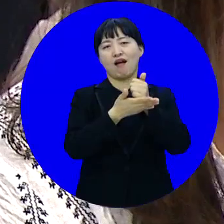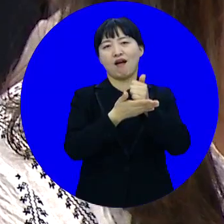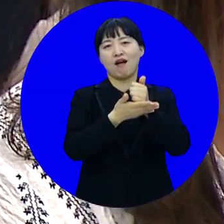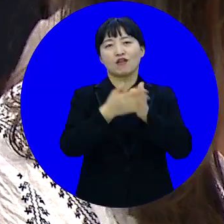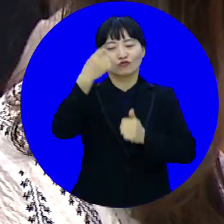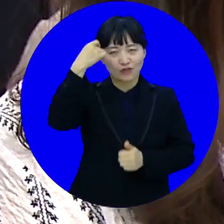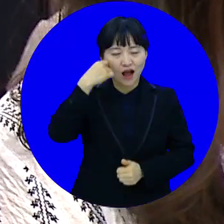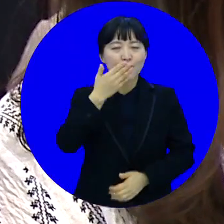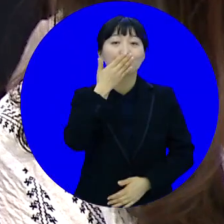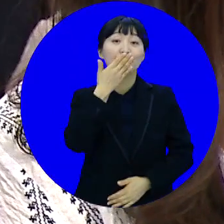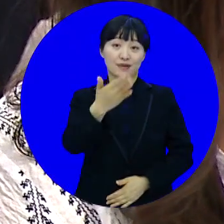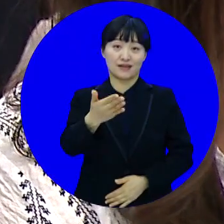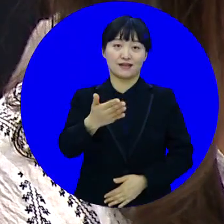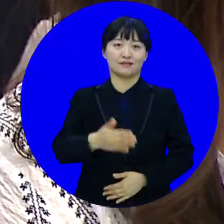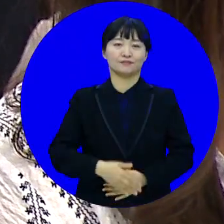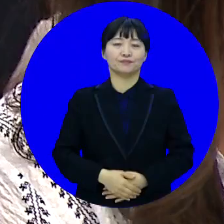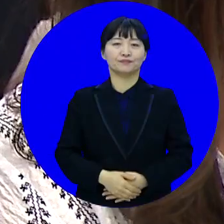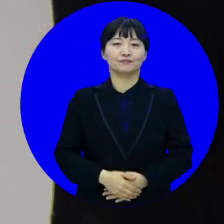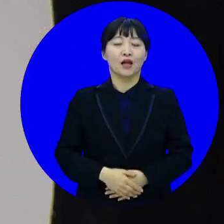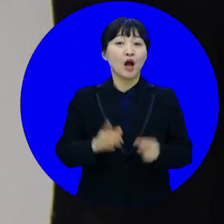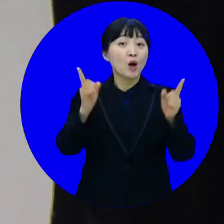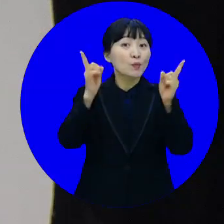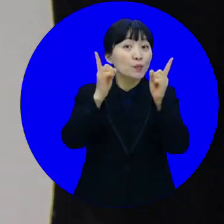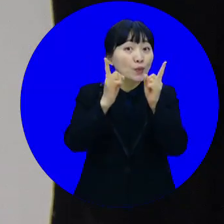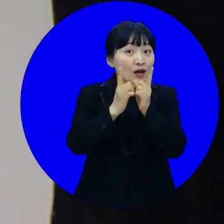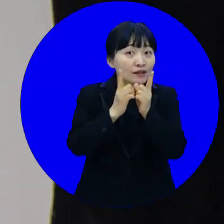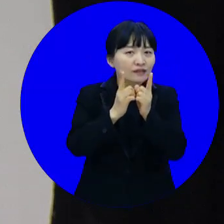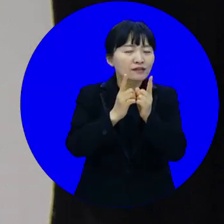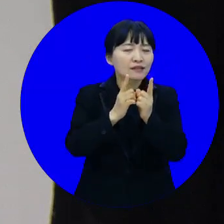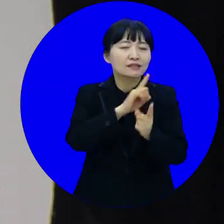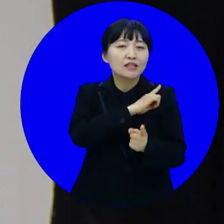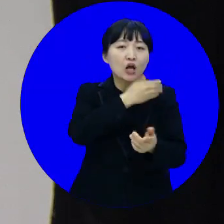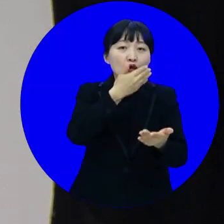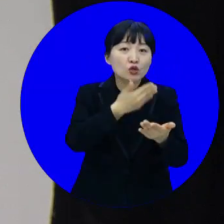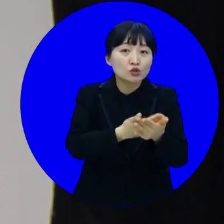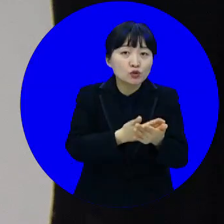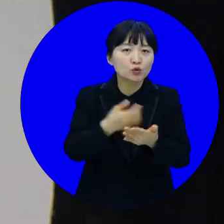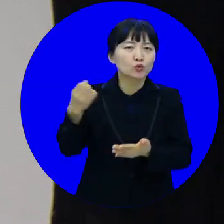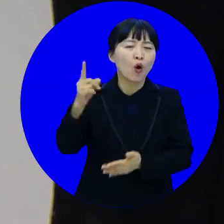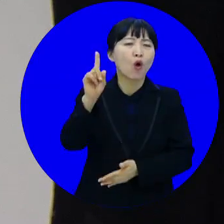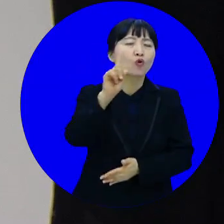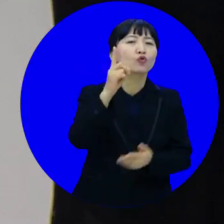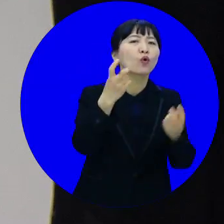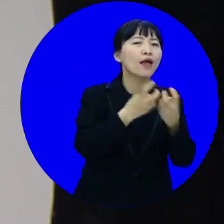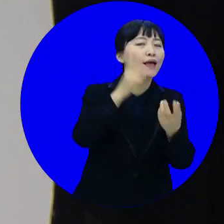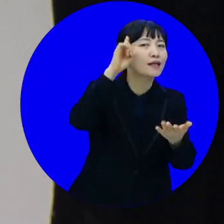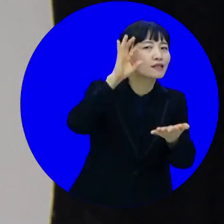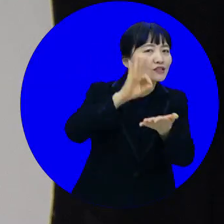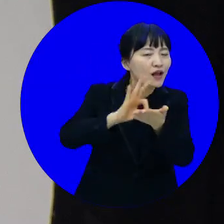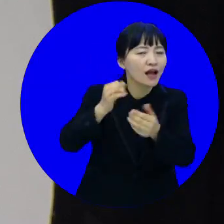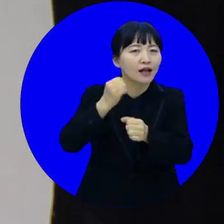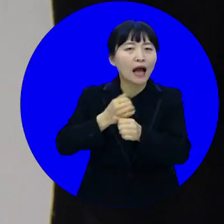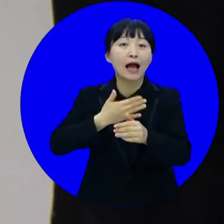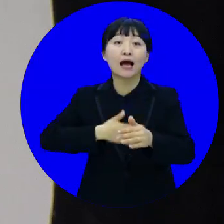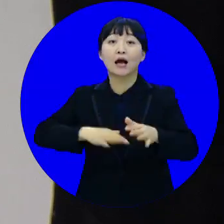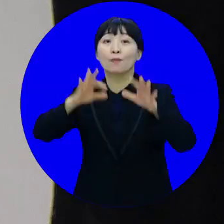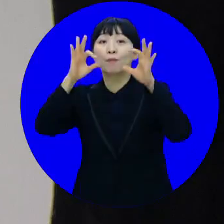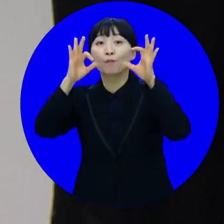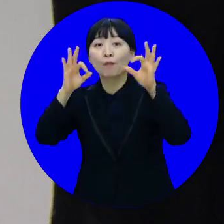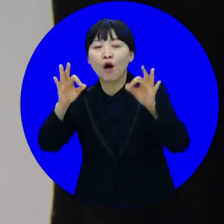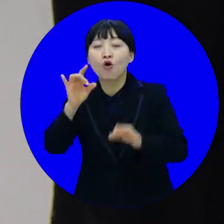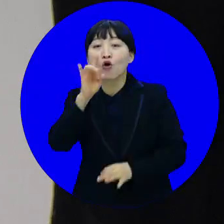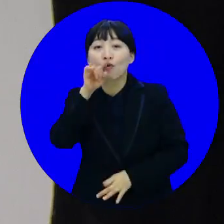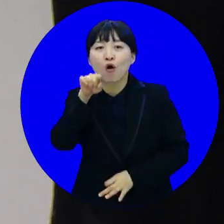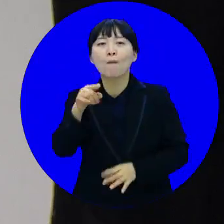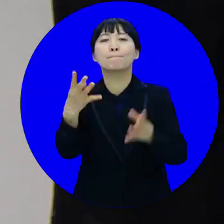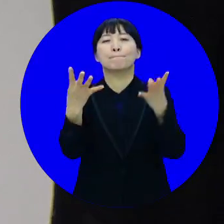수 있으니까 이 면접 교섭이 얼마나 중요한지 그리고 어떤 것들을 신경 써야 하는지 잘 배워봤는데 그래도